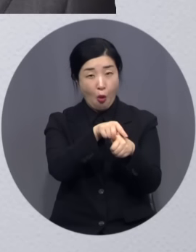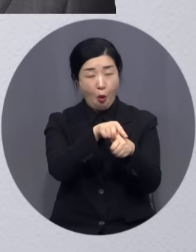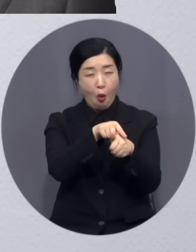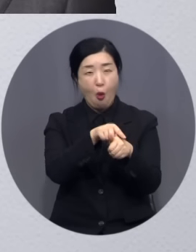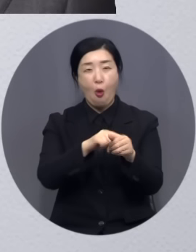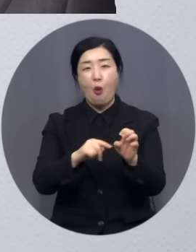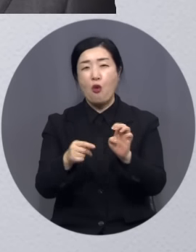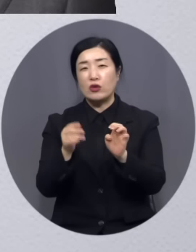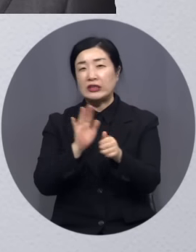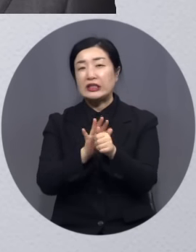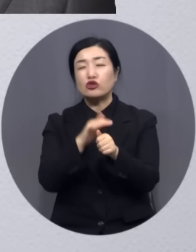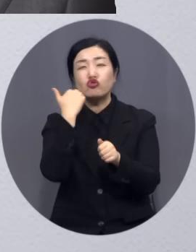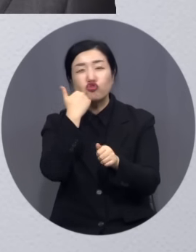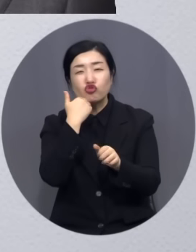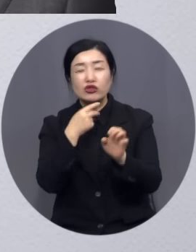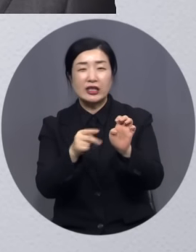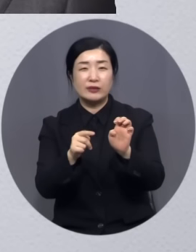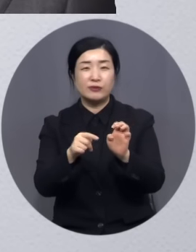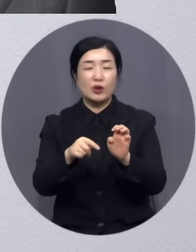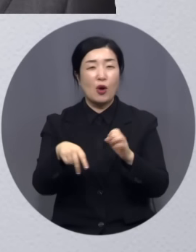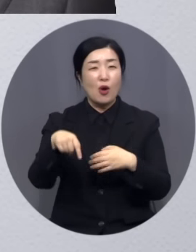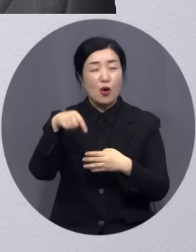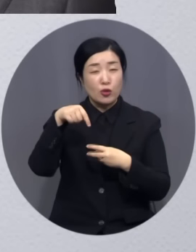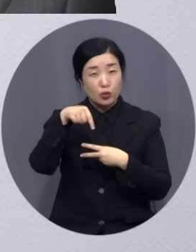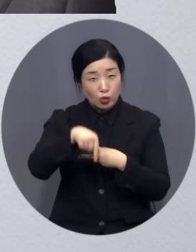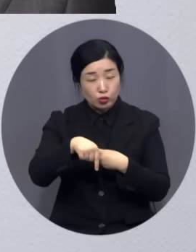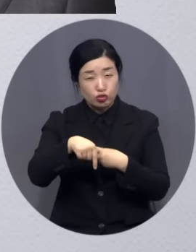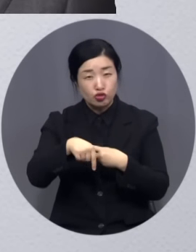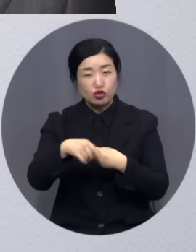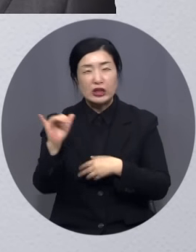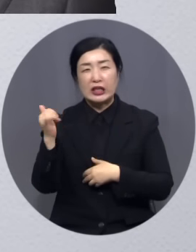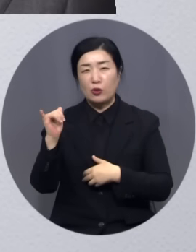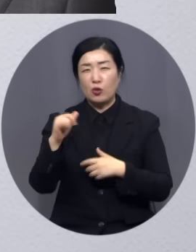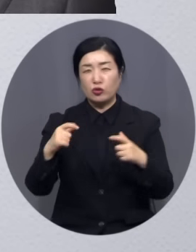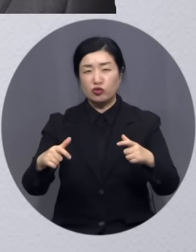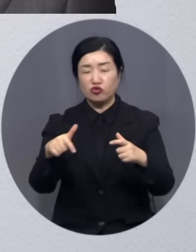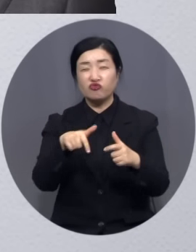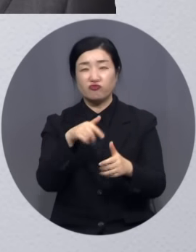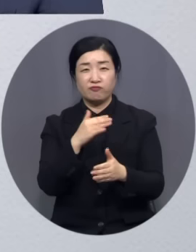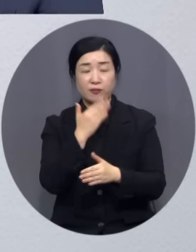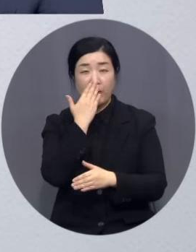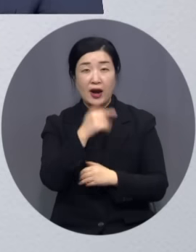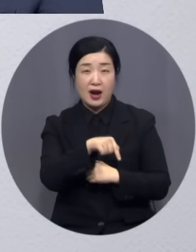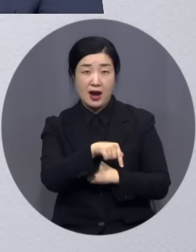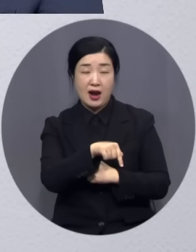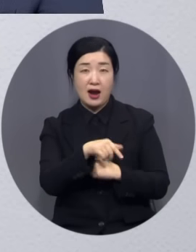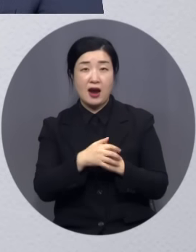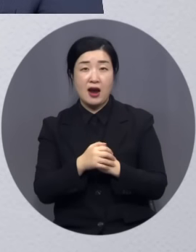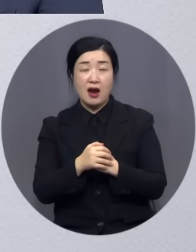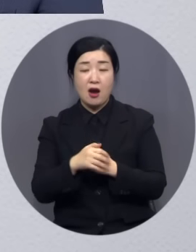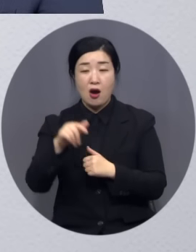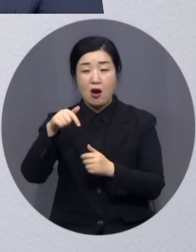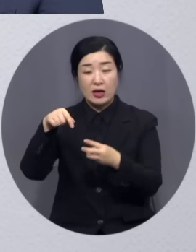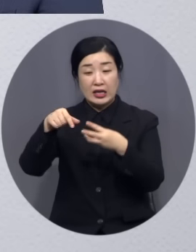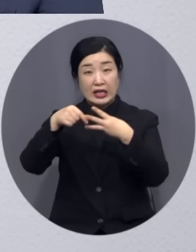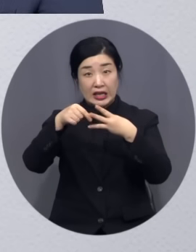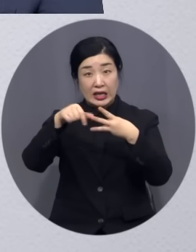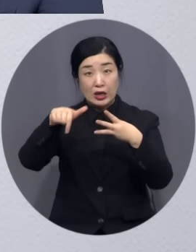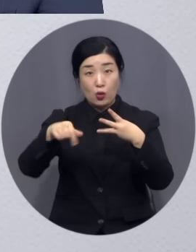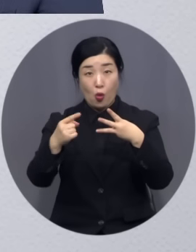40대와 도두 외도 2호동 화이트 컬러에서 높았습니다 고광철 후보